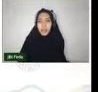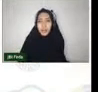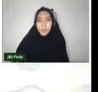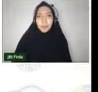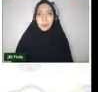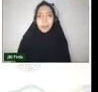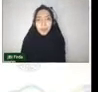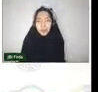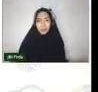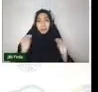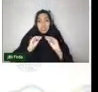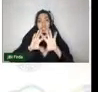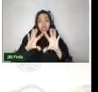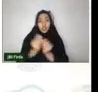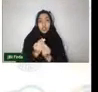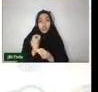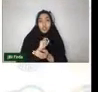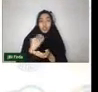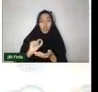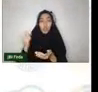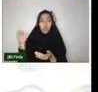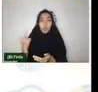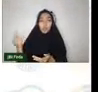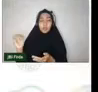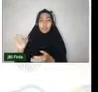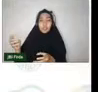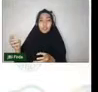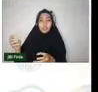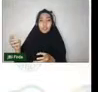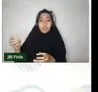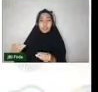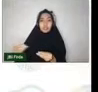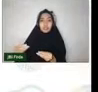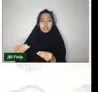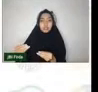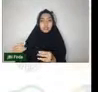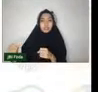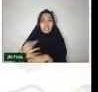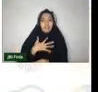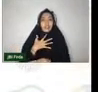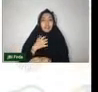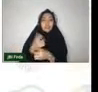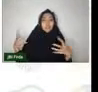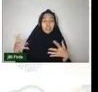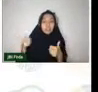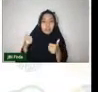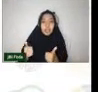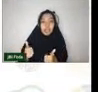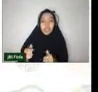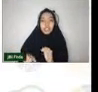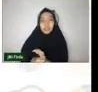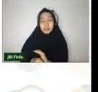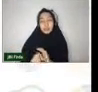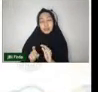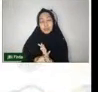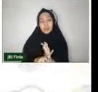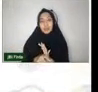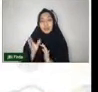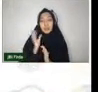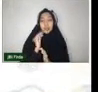pendidikan inklusif di sekolah umum itu memberi efek yang sangat besar bagi si anak. Pernah juga ini suatu